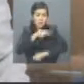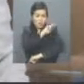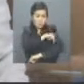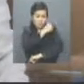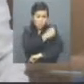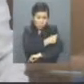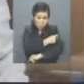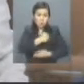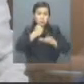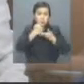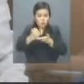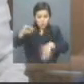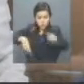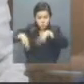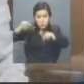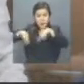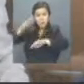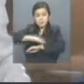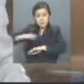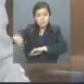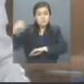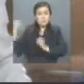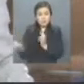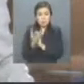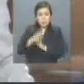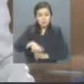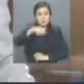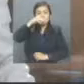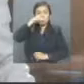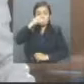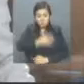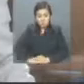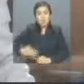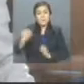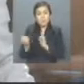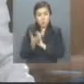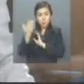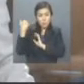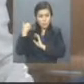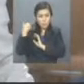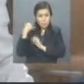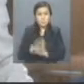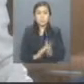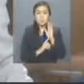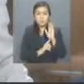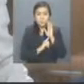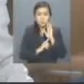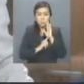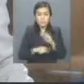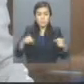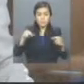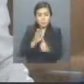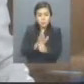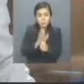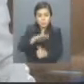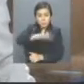ถือว่าเป็นกลุ่มเสี่ยงค่ะที่ได้รับผลกระทบด้านสุขภาพโดยเฉพาะสถานสงเคราะห์เด็กบ้านเวียงผิงนะคะที่ดูแลเด็กวัยแรกเกิดจ